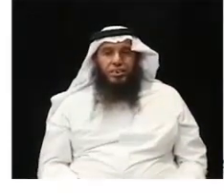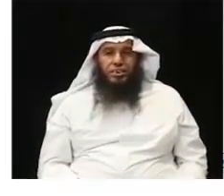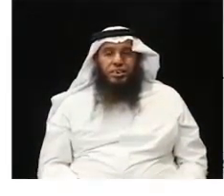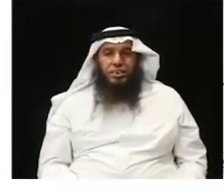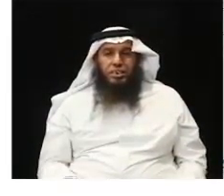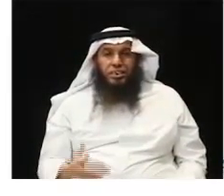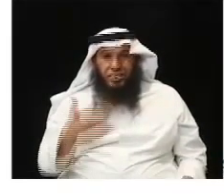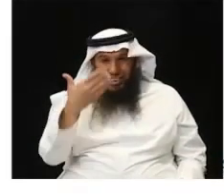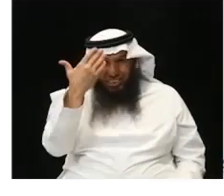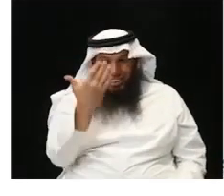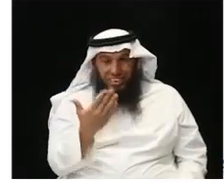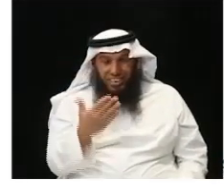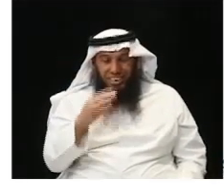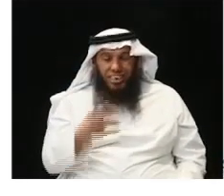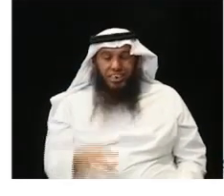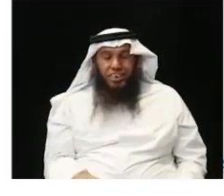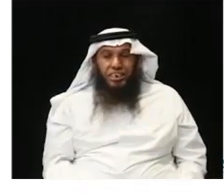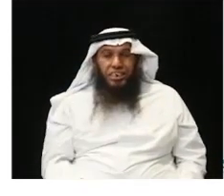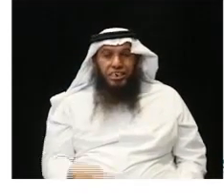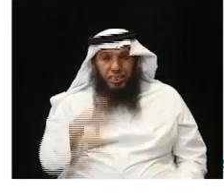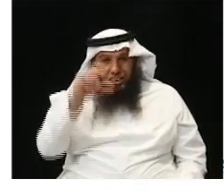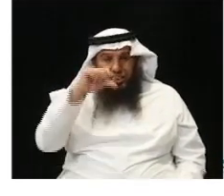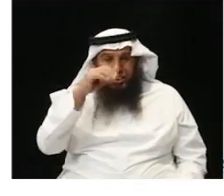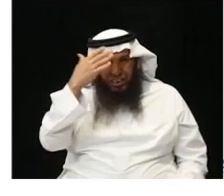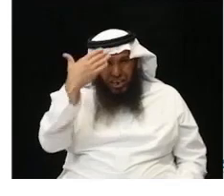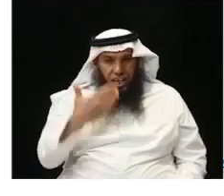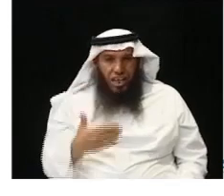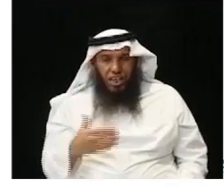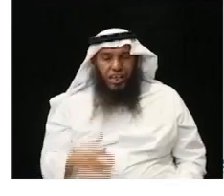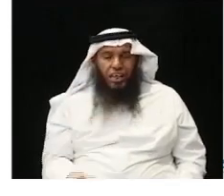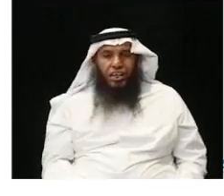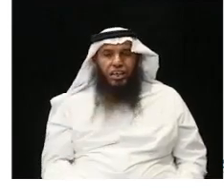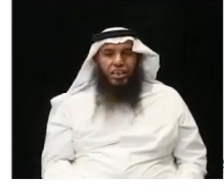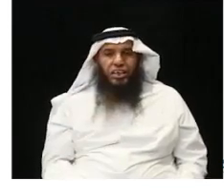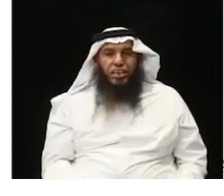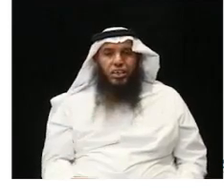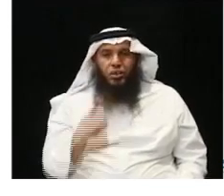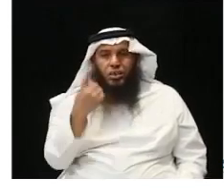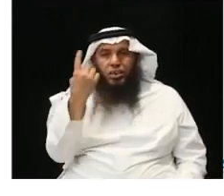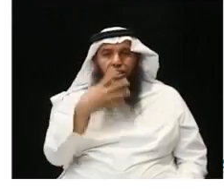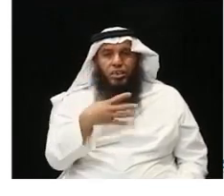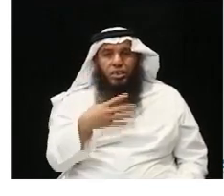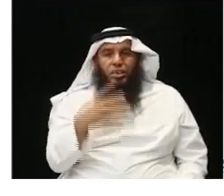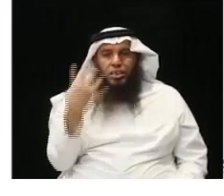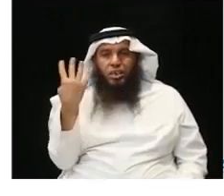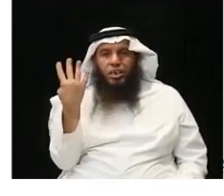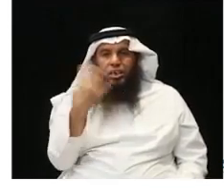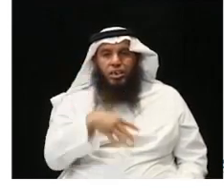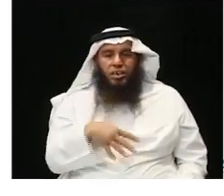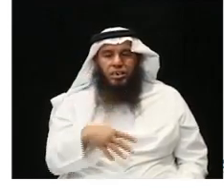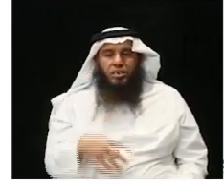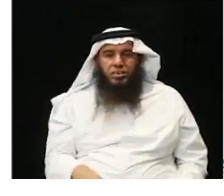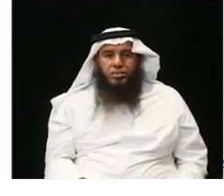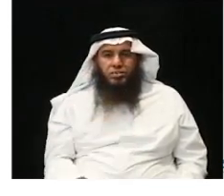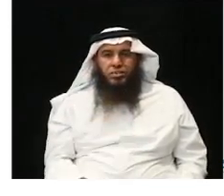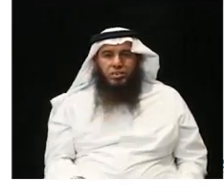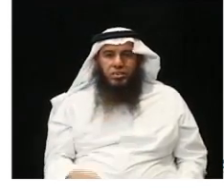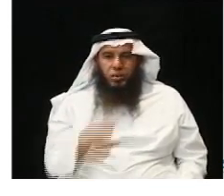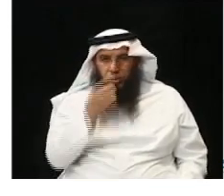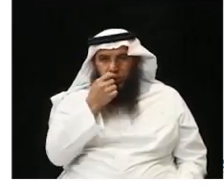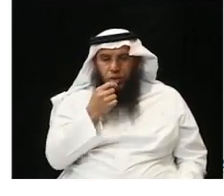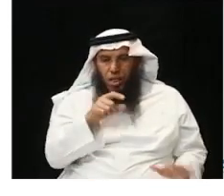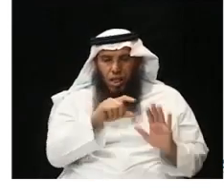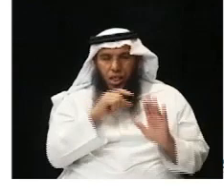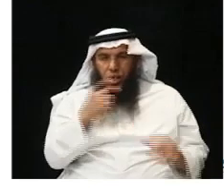هذه هي الشريحة التاسعة من 41 إلى 44 من 41 إلى